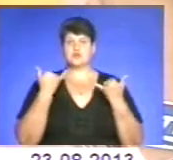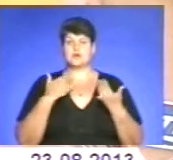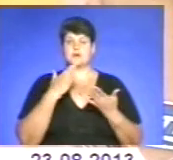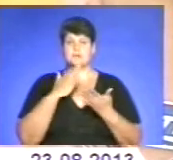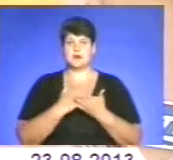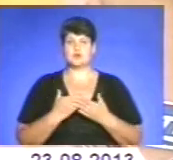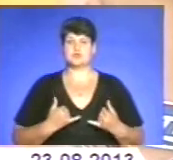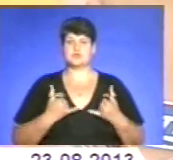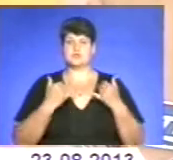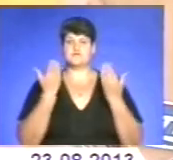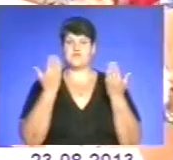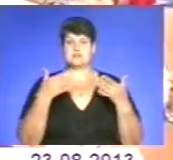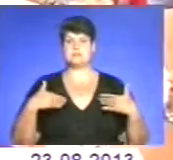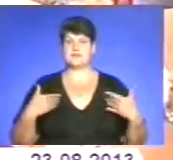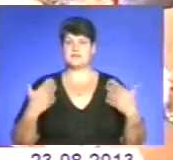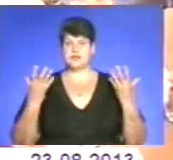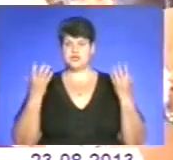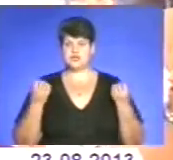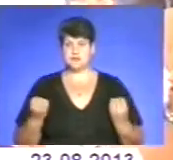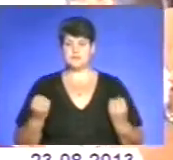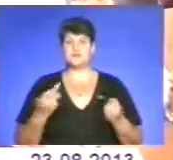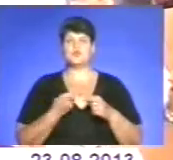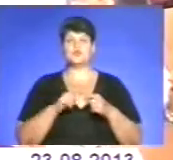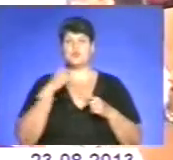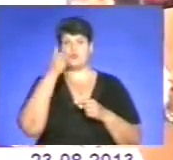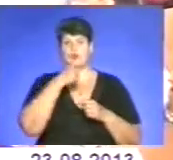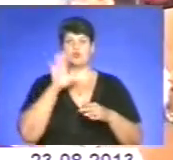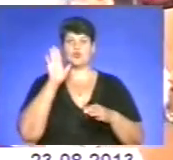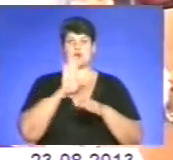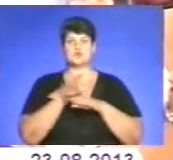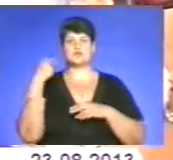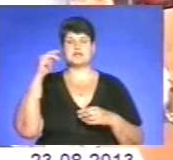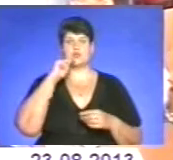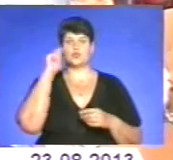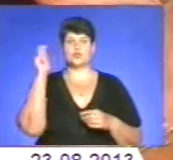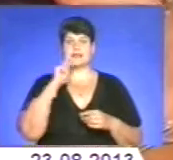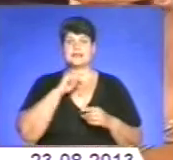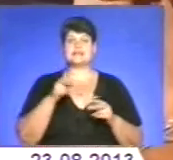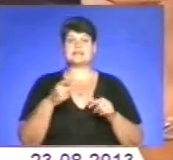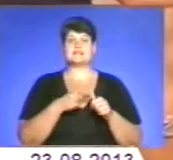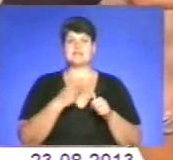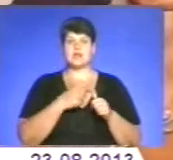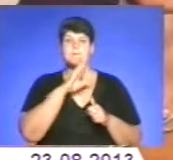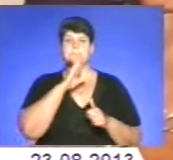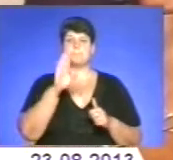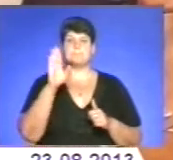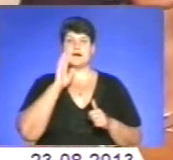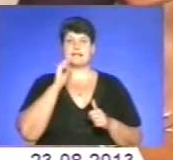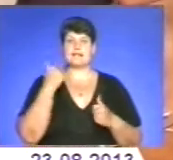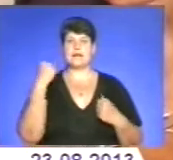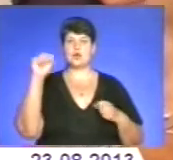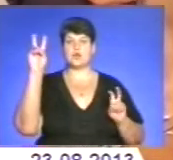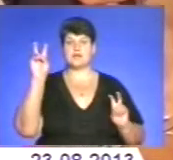вас привітати ще. Цьогоріч, відповідно до указу президента України, звання «Мати героїня»